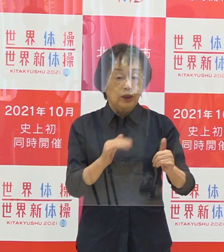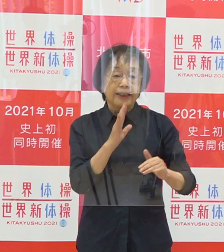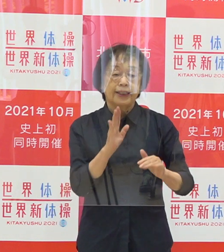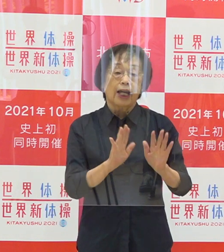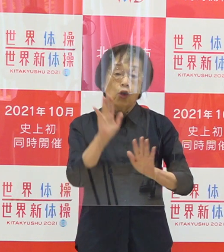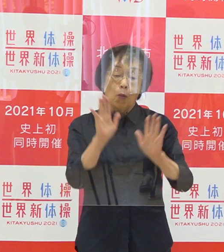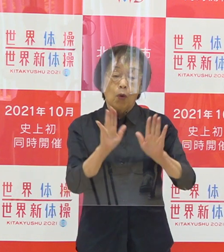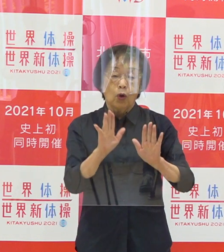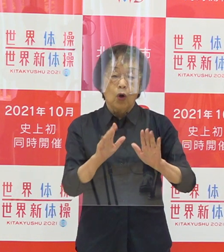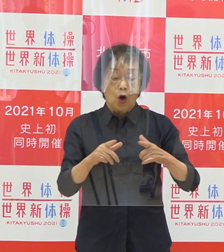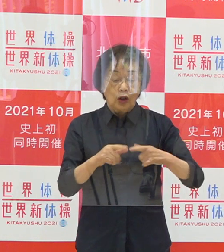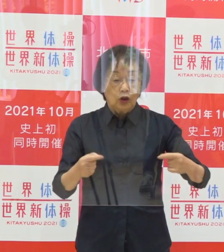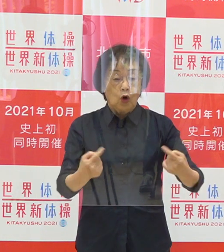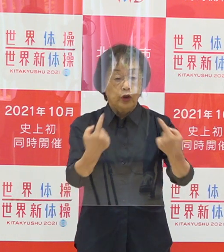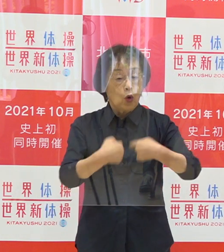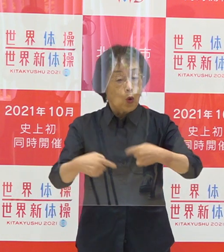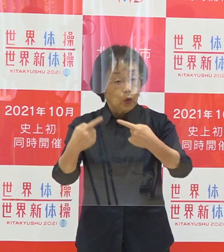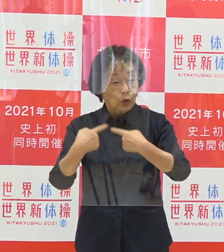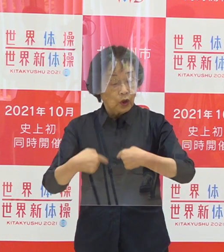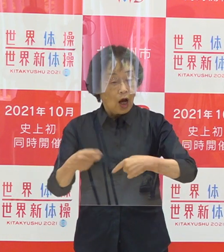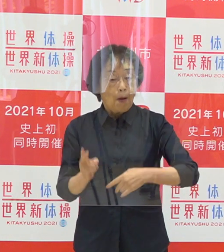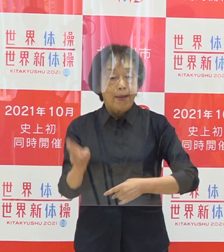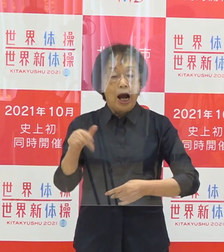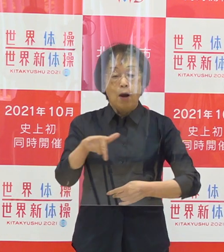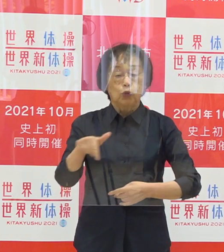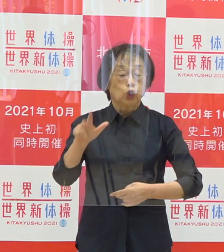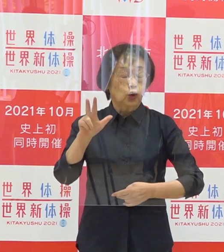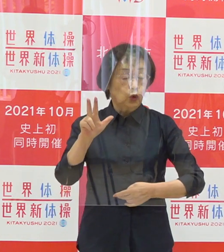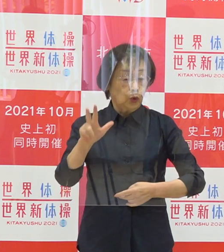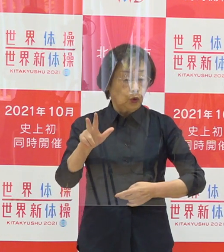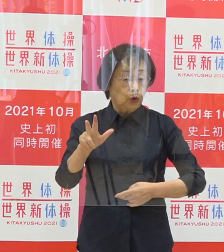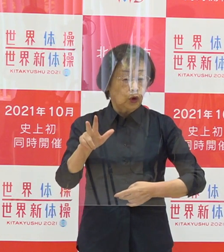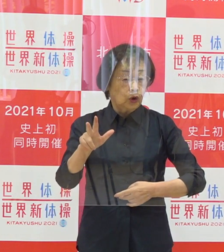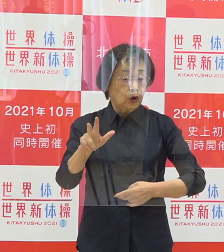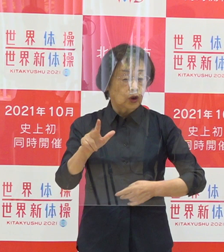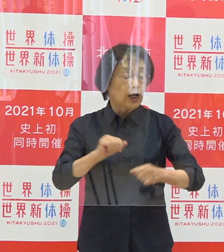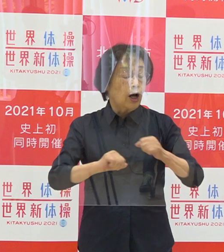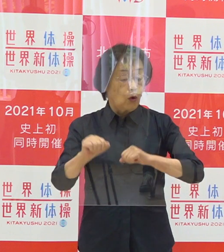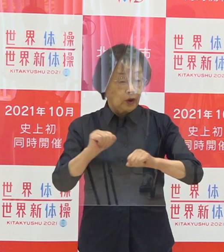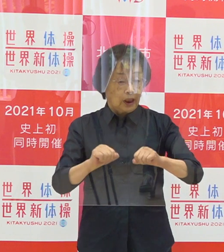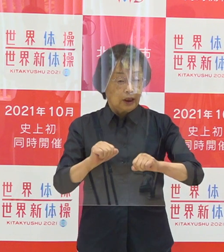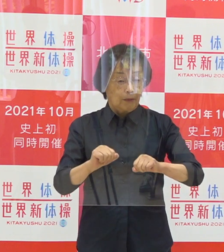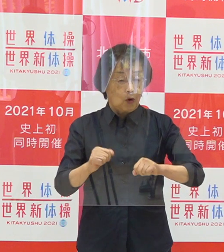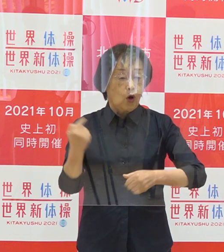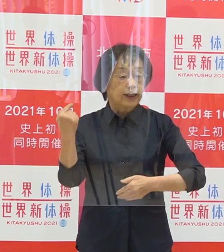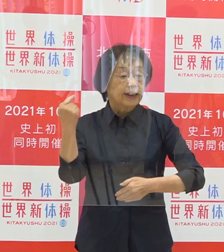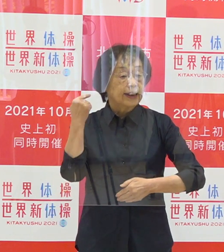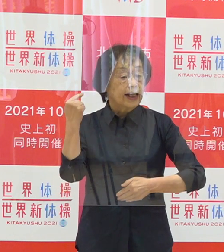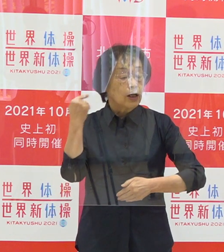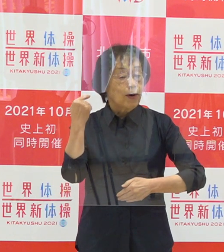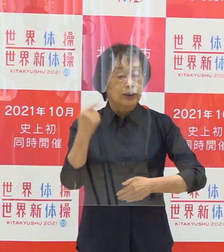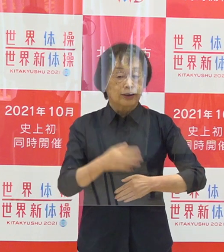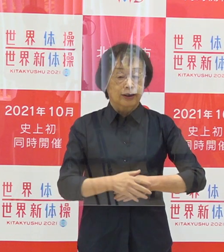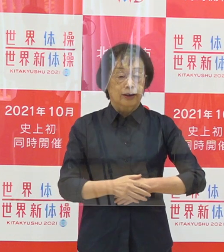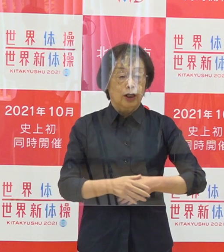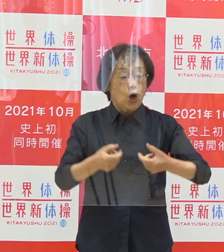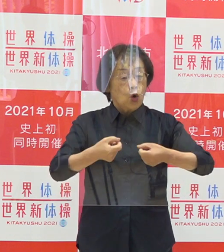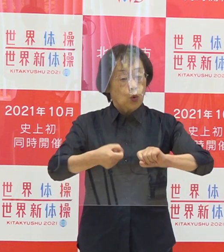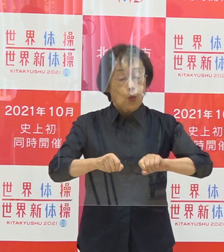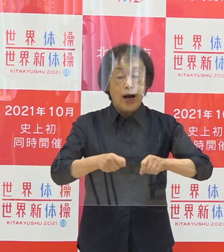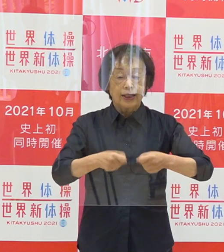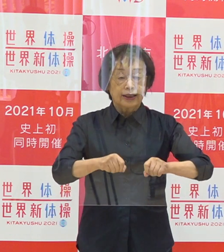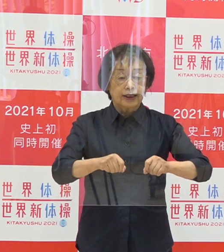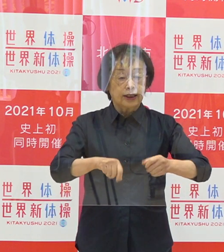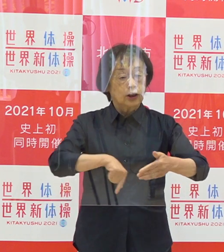国してからはバブル内の行動をしていたものとこのように聞いておりますけれども、詳しいことはです